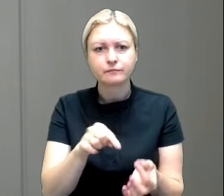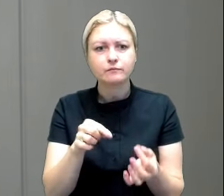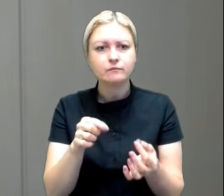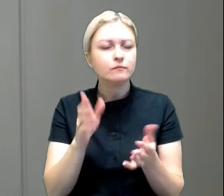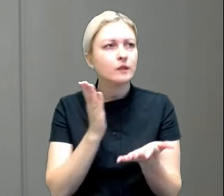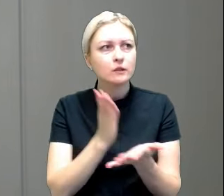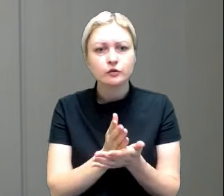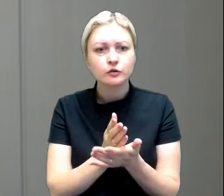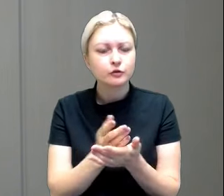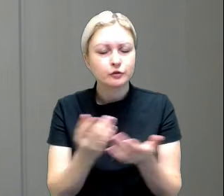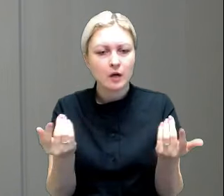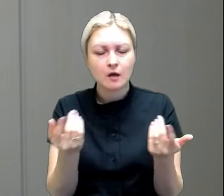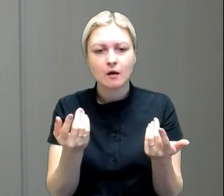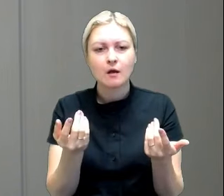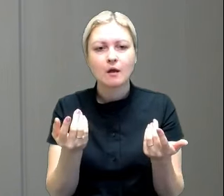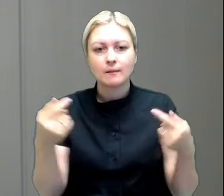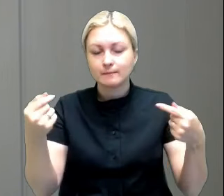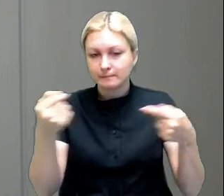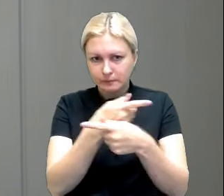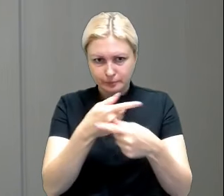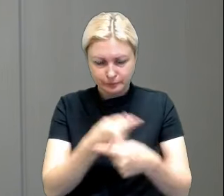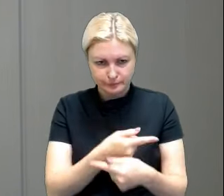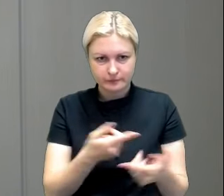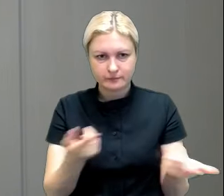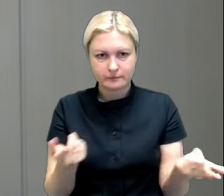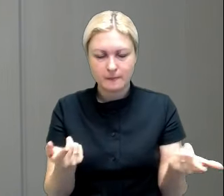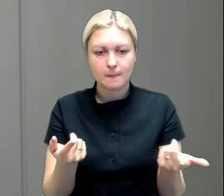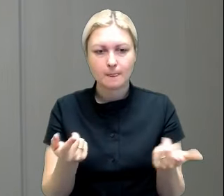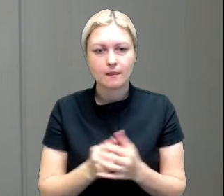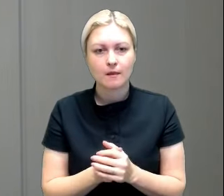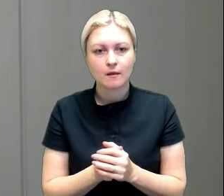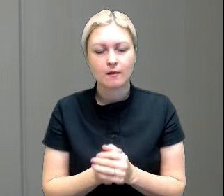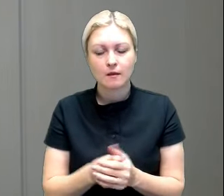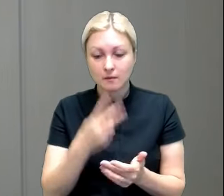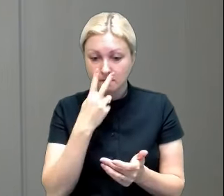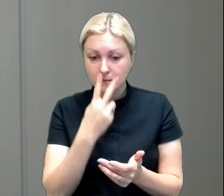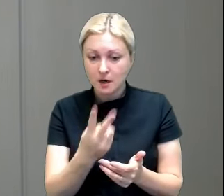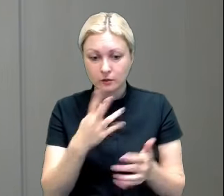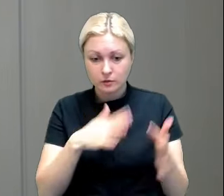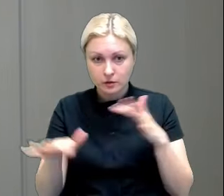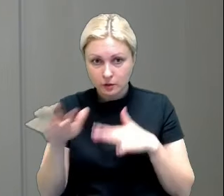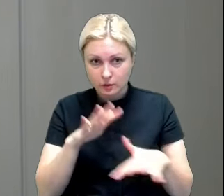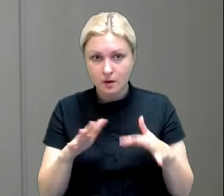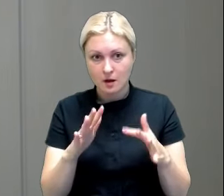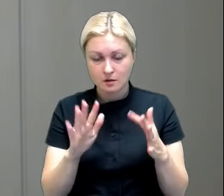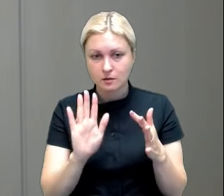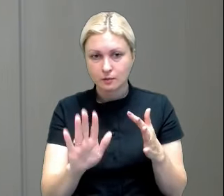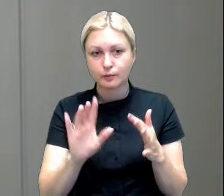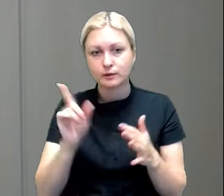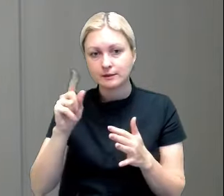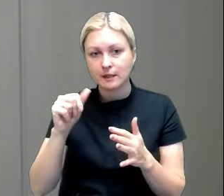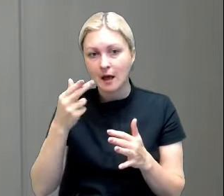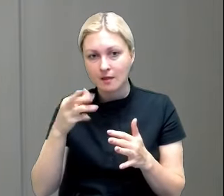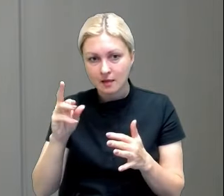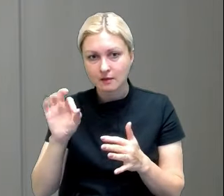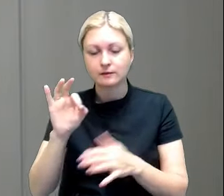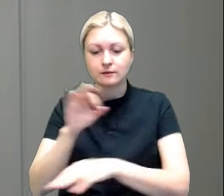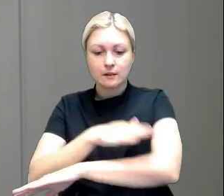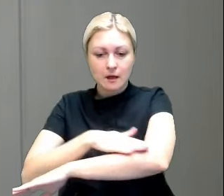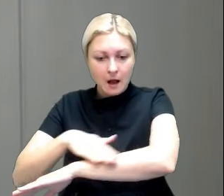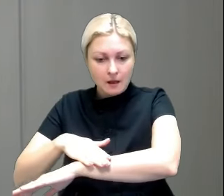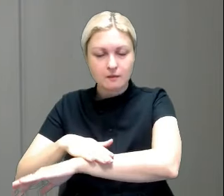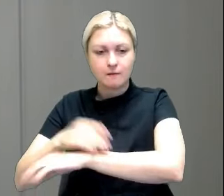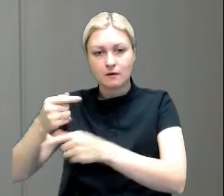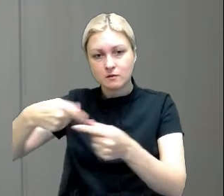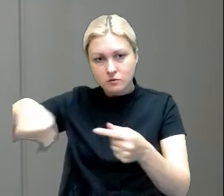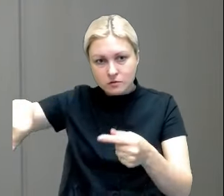konkrečiai planuojama bastionų tilto rezalizacija akivaizdžiai pablog liepų darnės gatvės vadinamo žiedo bei klaipėdos